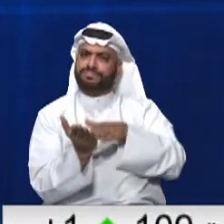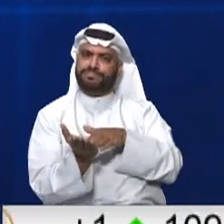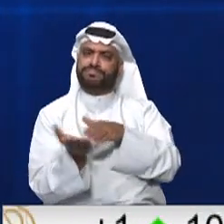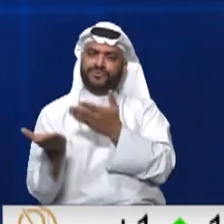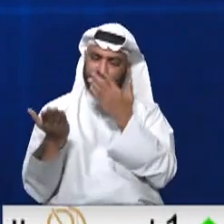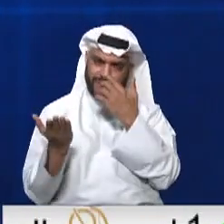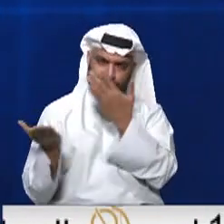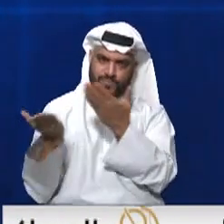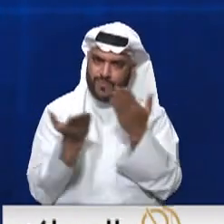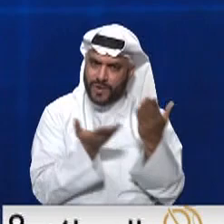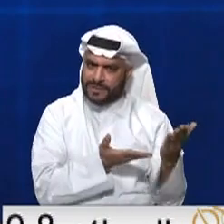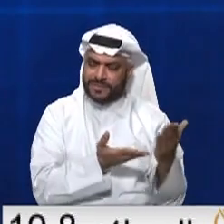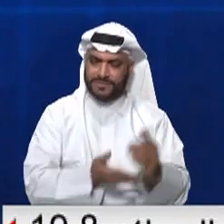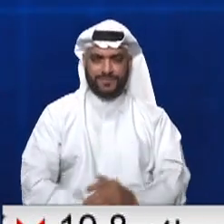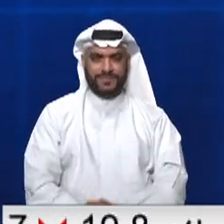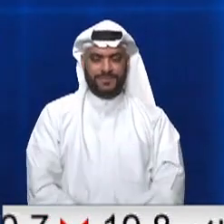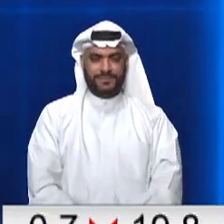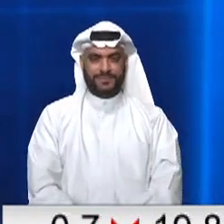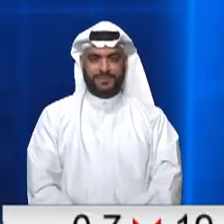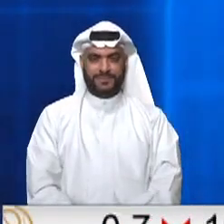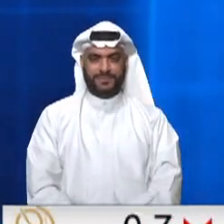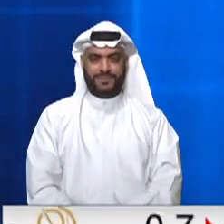ولي العهد مازن عيسى العيسى